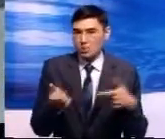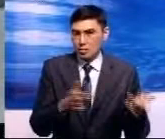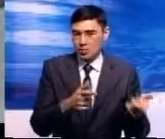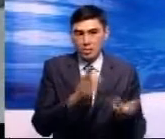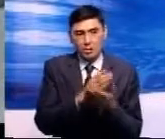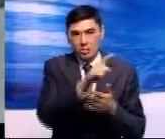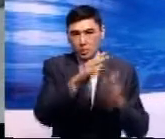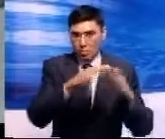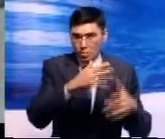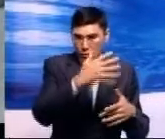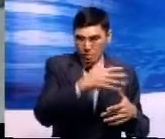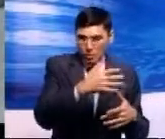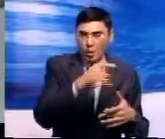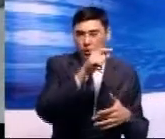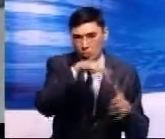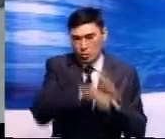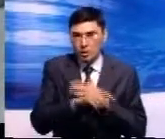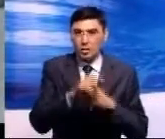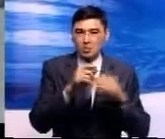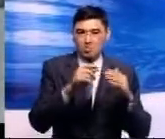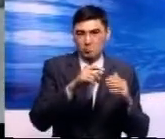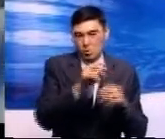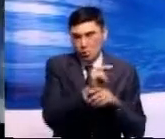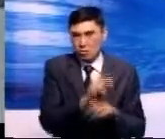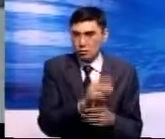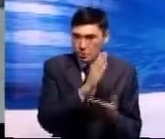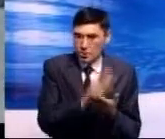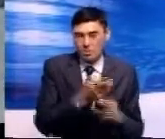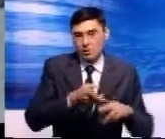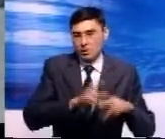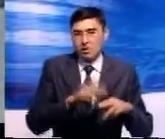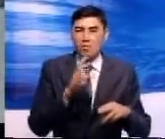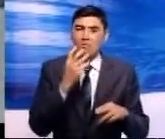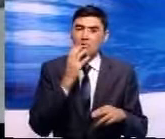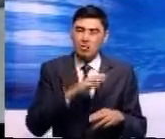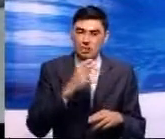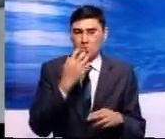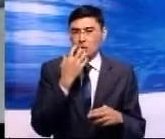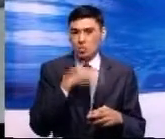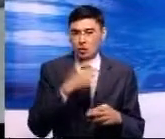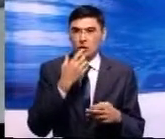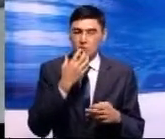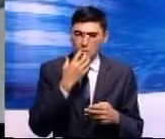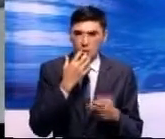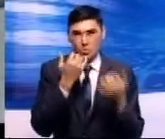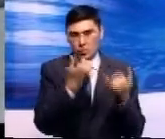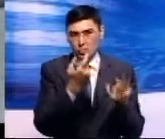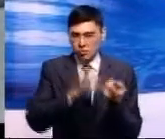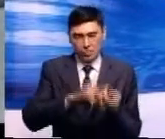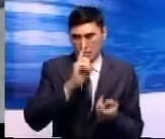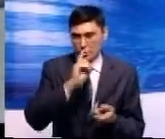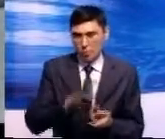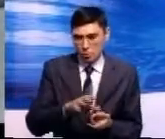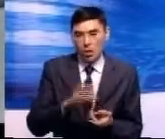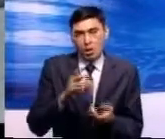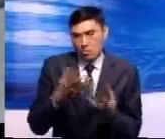домах сейчас по инициативе жильцов ведется замена труб и другие ремонтные работы. Из-за этого в таких домах подача тепла затягивается только по этой причине. А